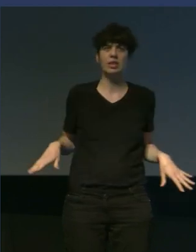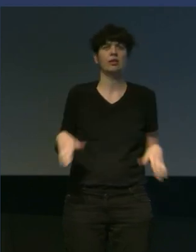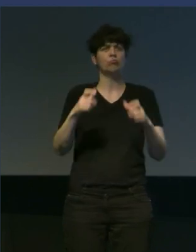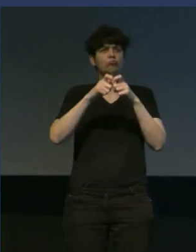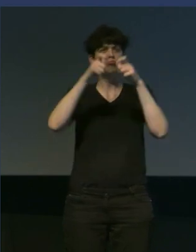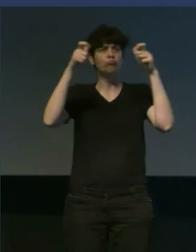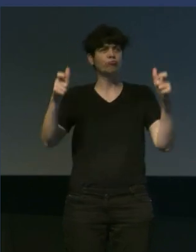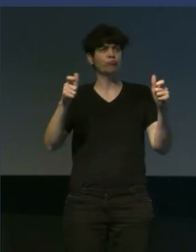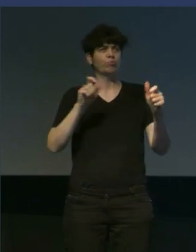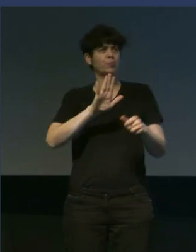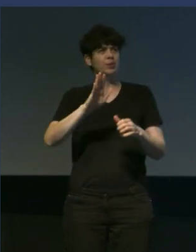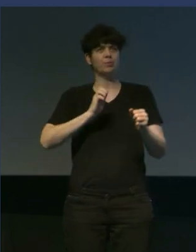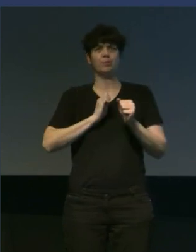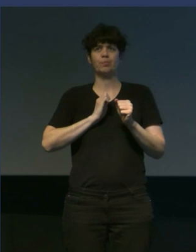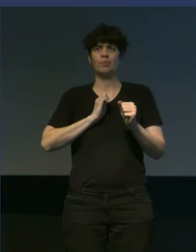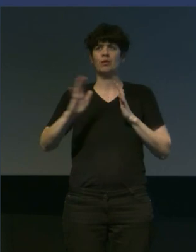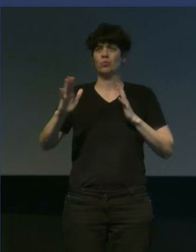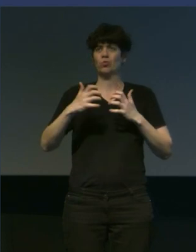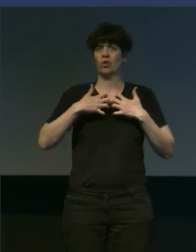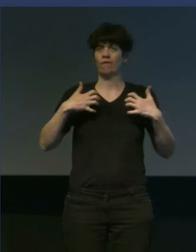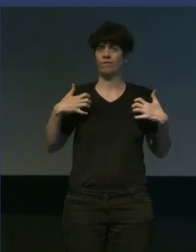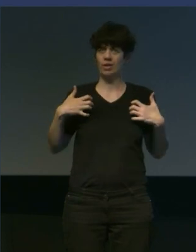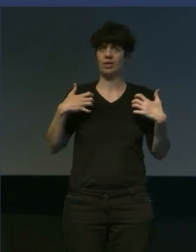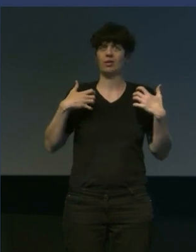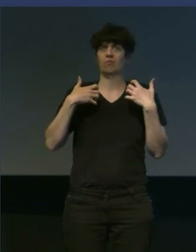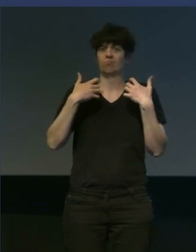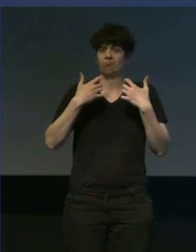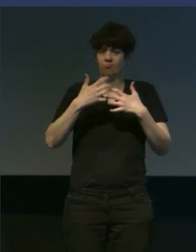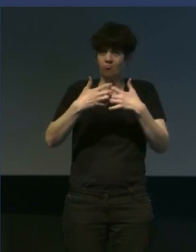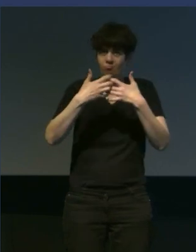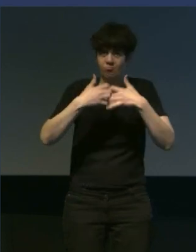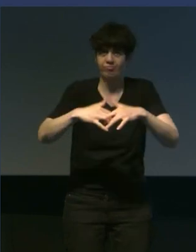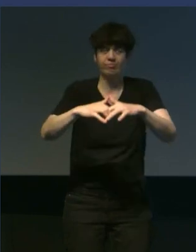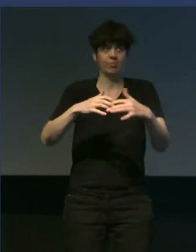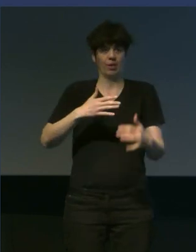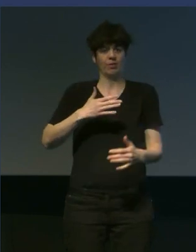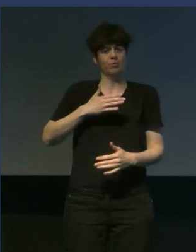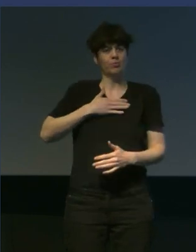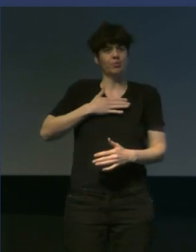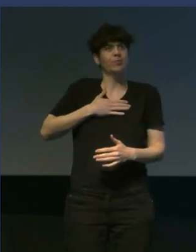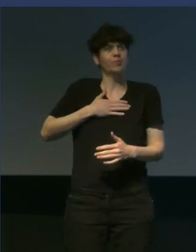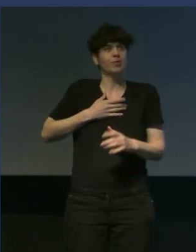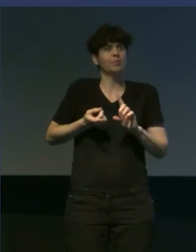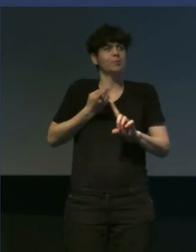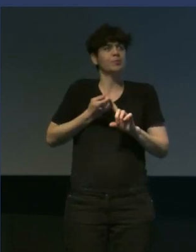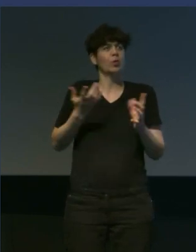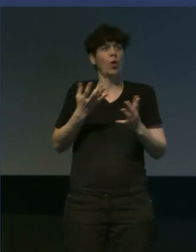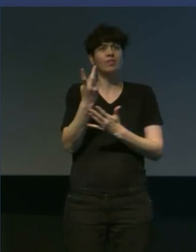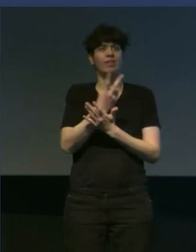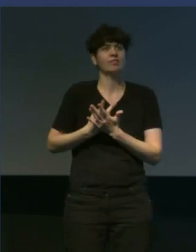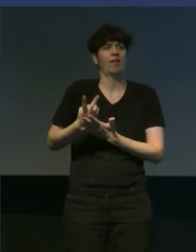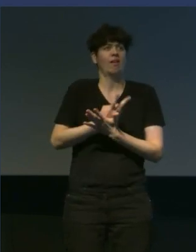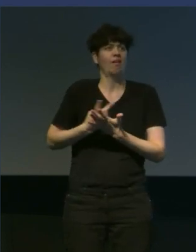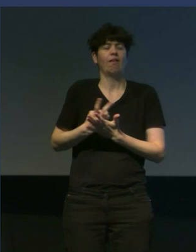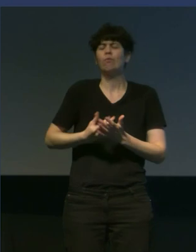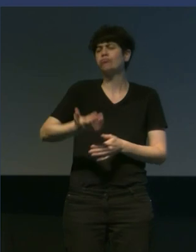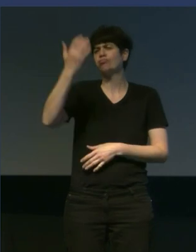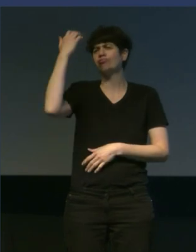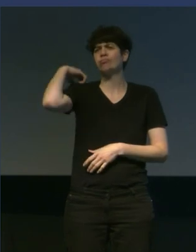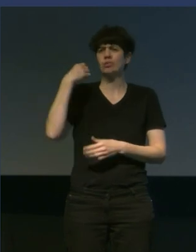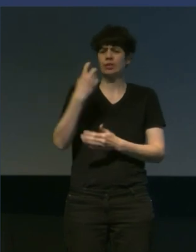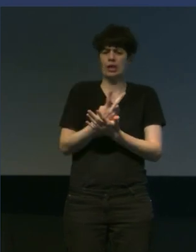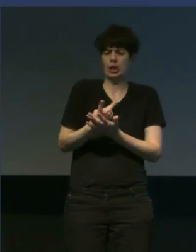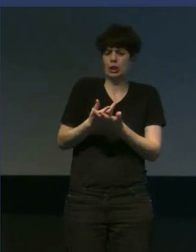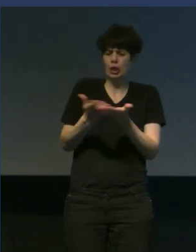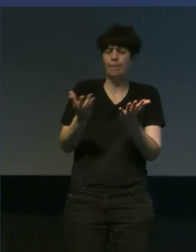entreprise d'innovation scientifique. Mais moi, ma spécificité, c'est les dessins. Parce que depuis super longtemps, je sais mon